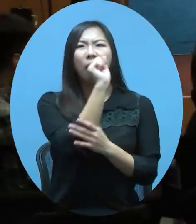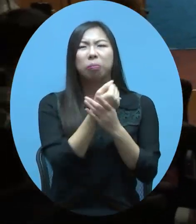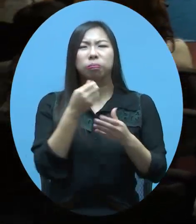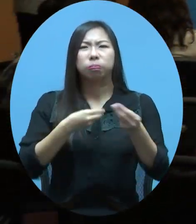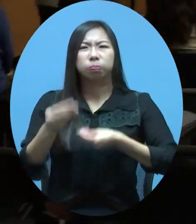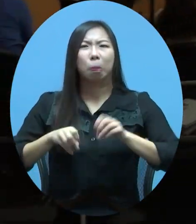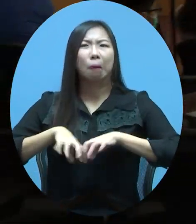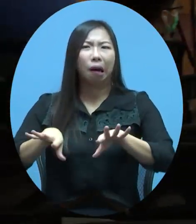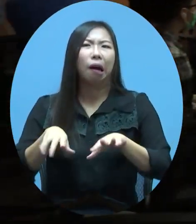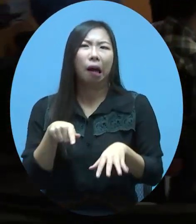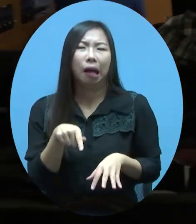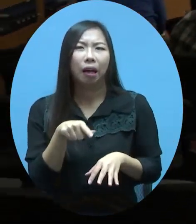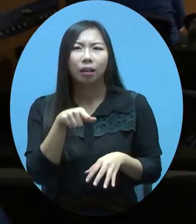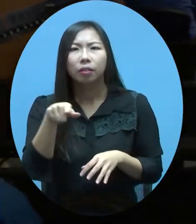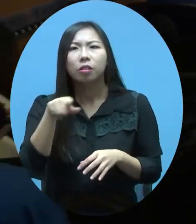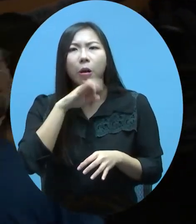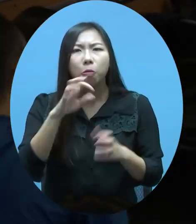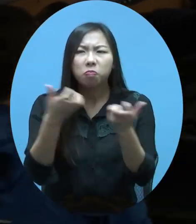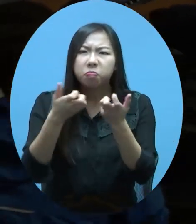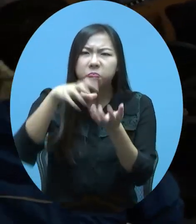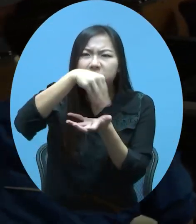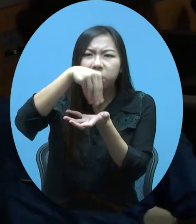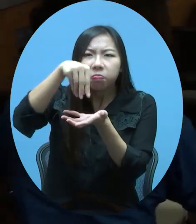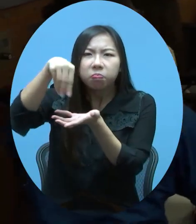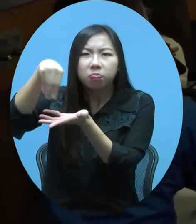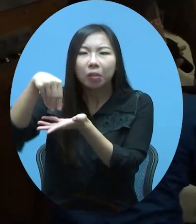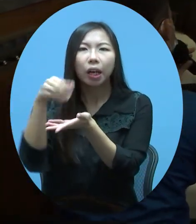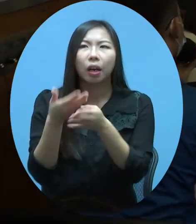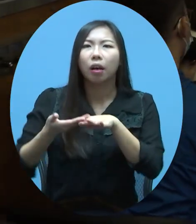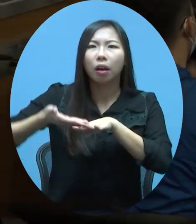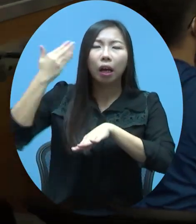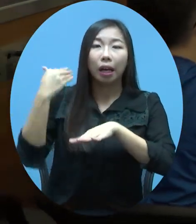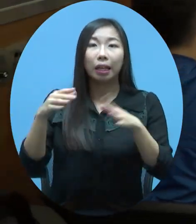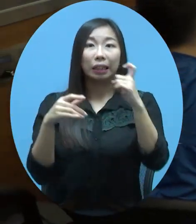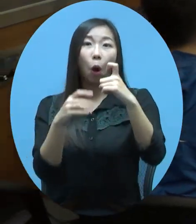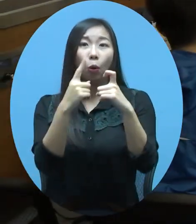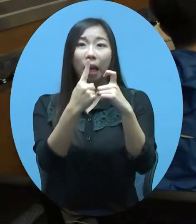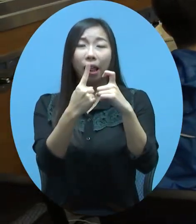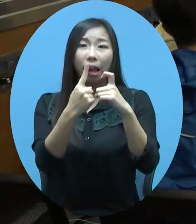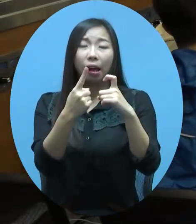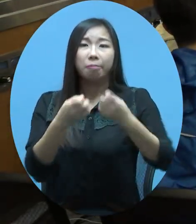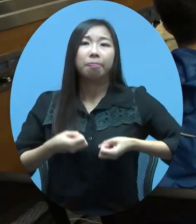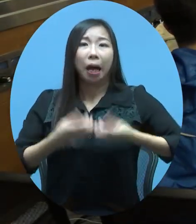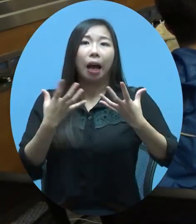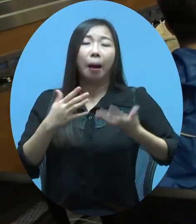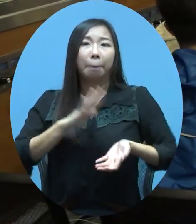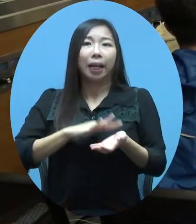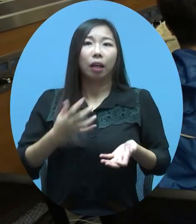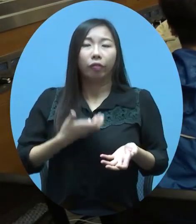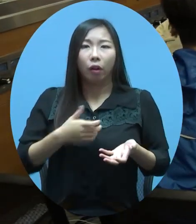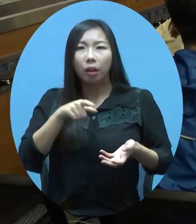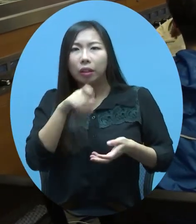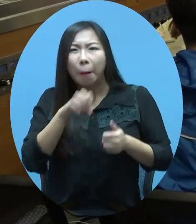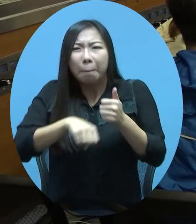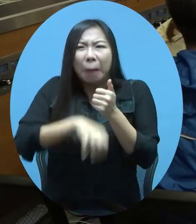想問有沒有做一個統計，就是究竟即是過去91宗的患者裡面有多少是真的出現了一些輻射